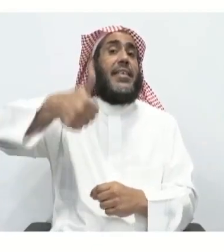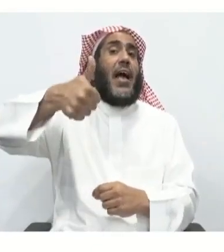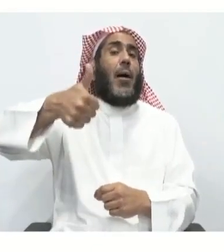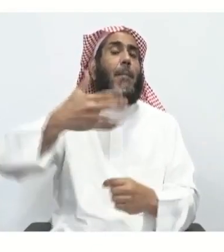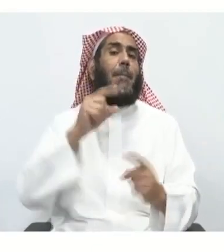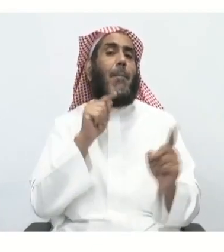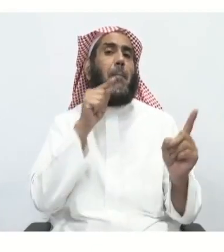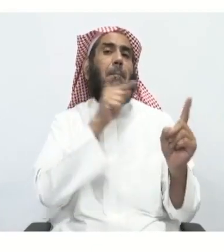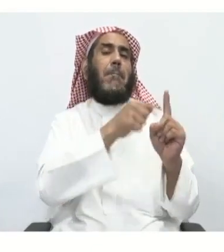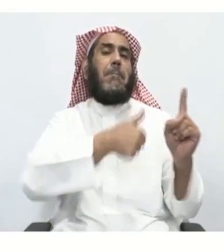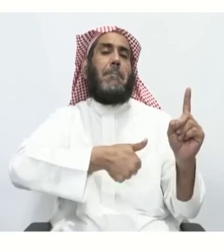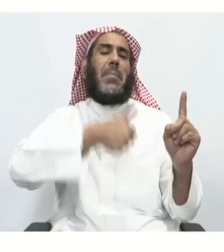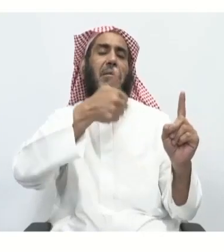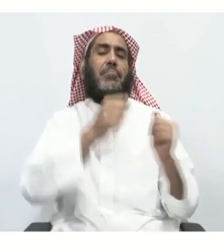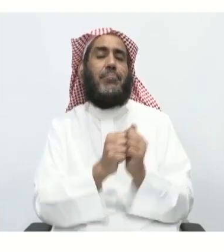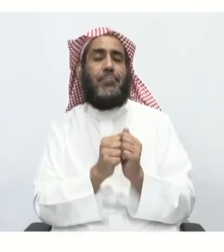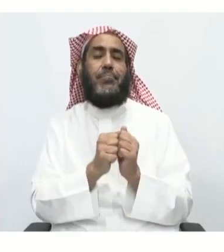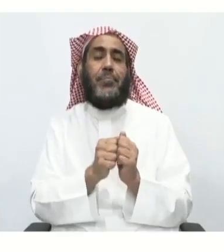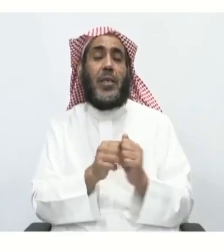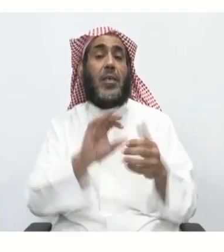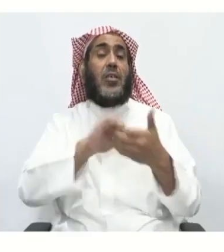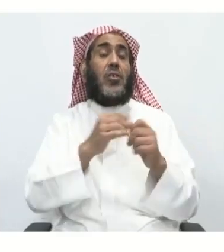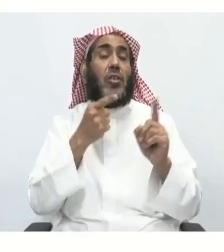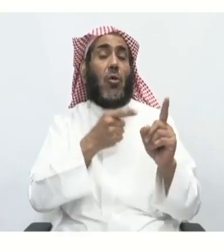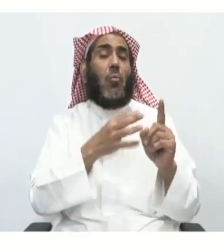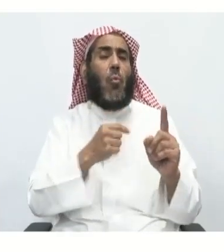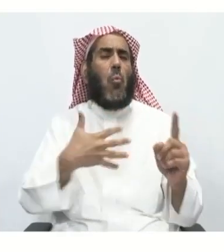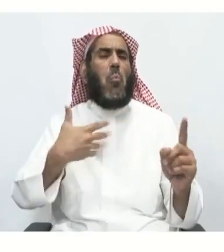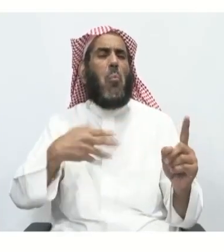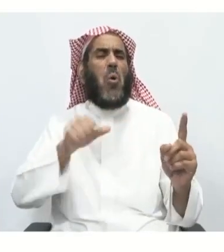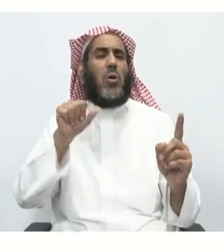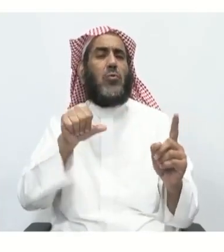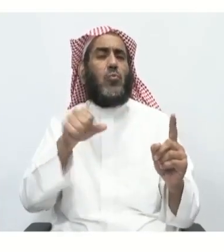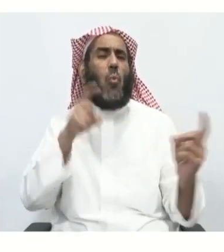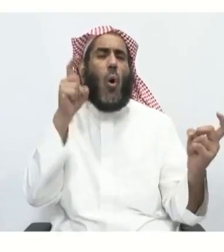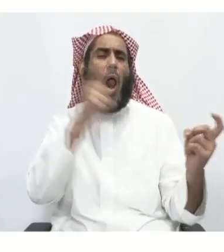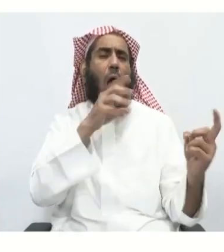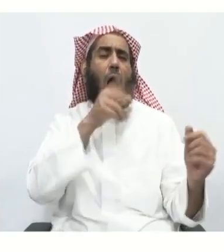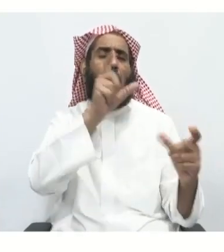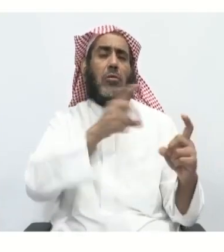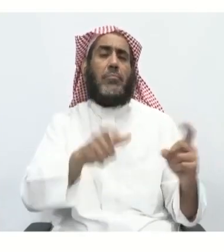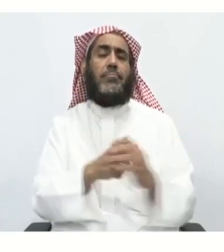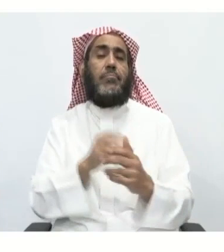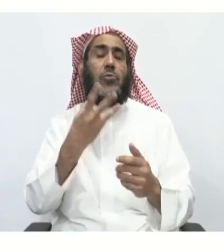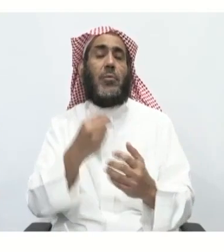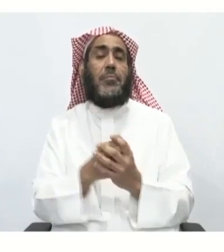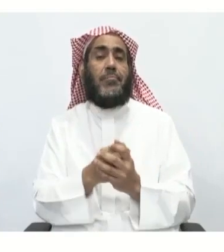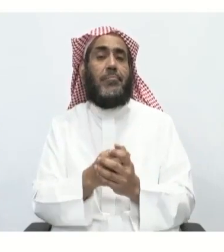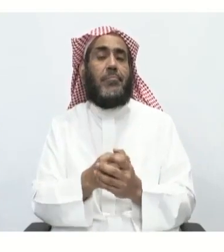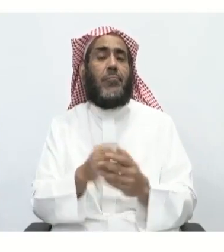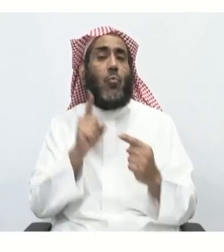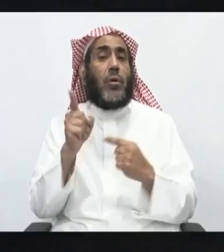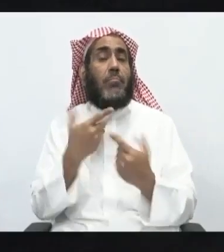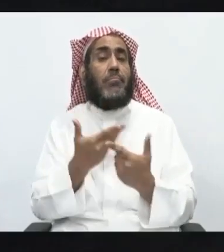مدح يمدح ويقول هنا صديقه على ان فيه ما يسوء الاعادي جميل